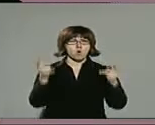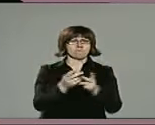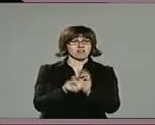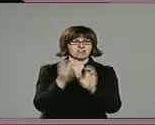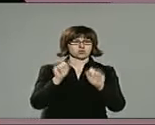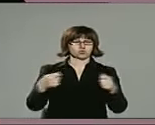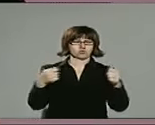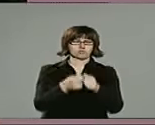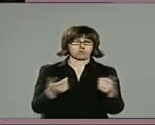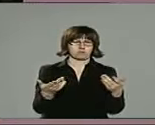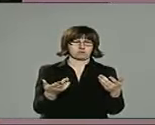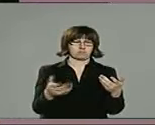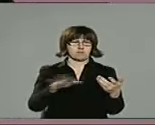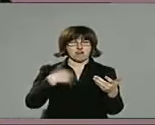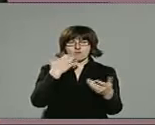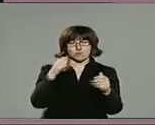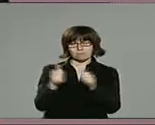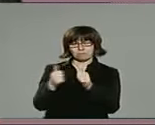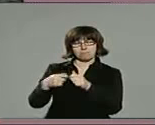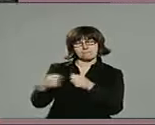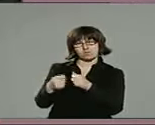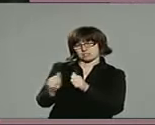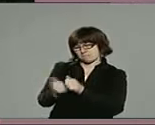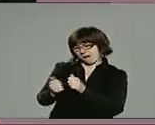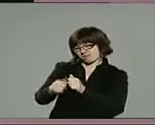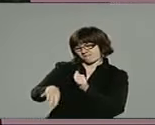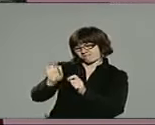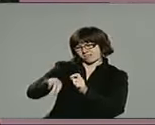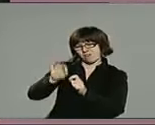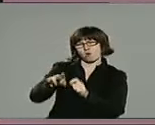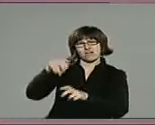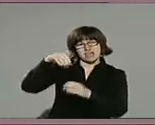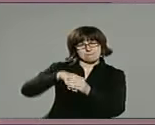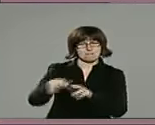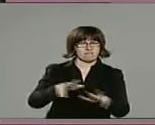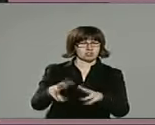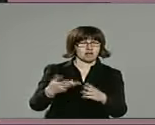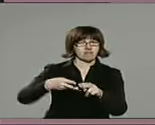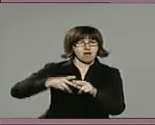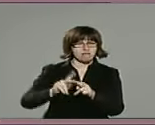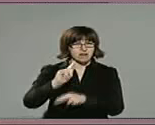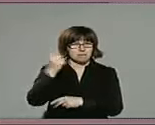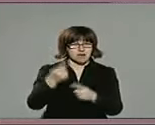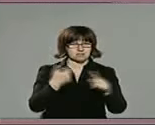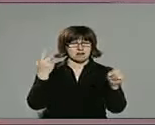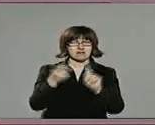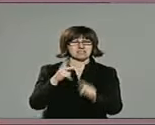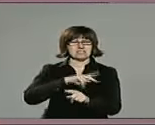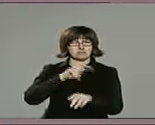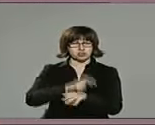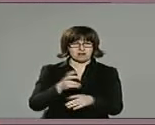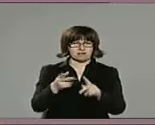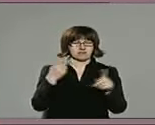Naturschutzverbänden. Aber unsere Bündnispartner dafür finden wir auch mitten in der Wirtschaft. Handwerksmeister,